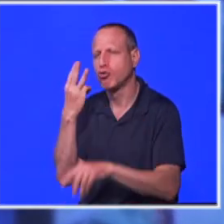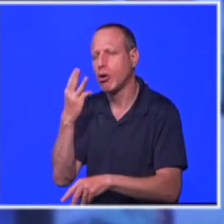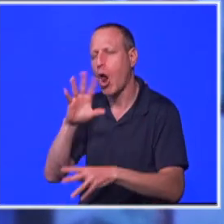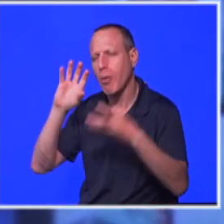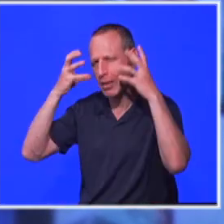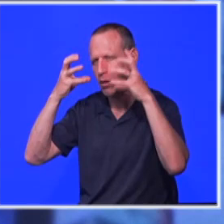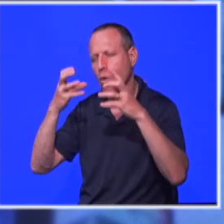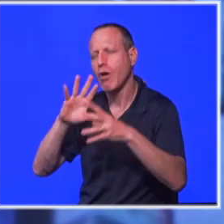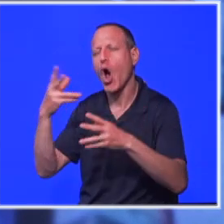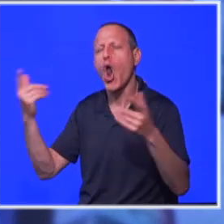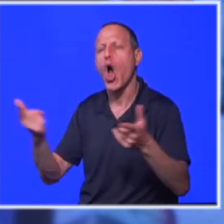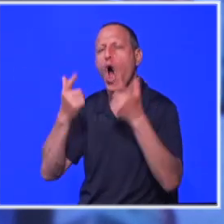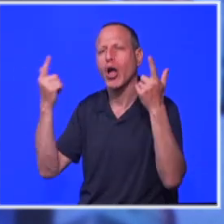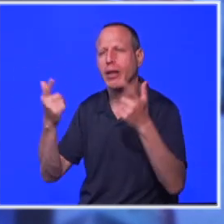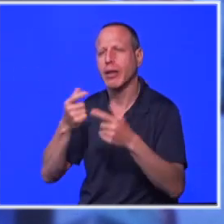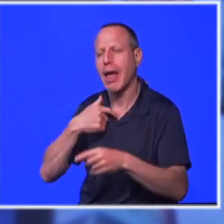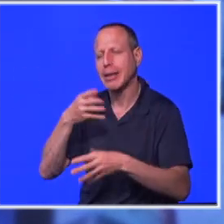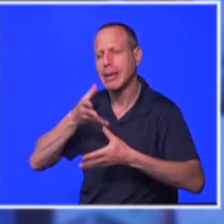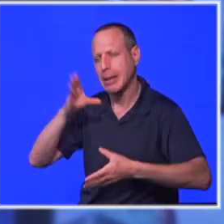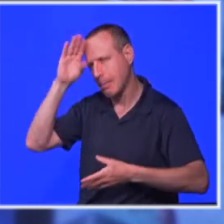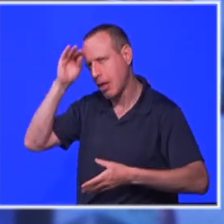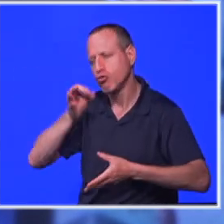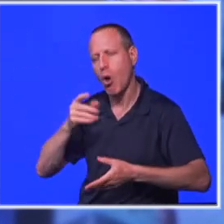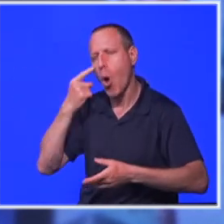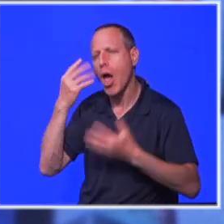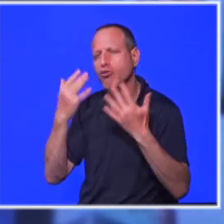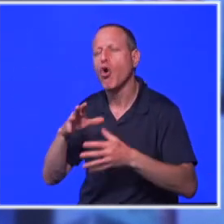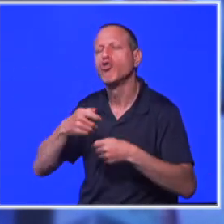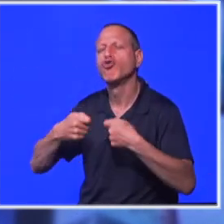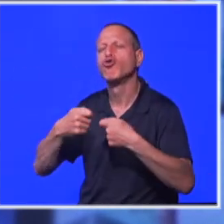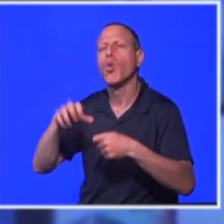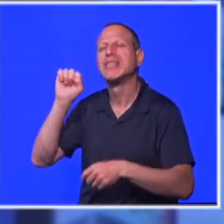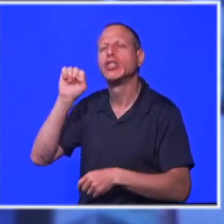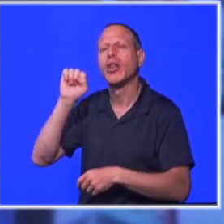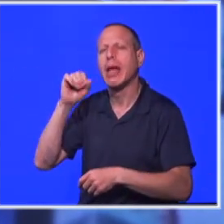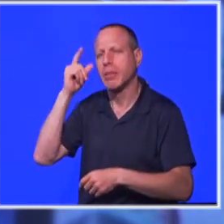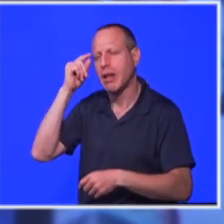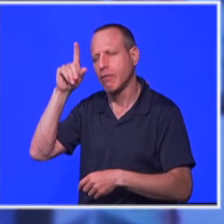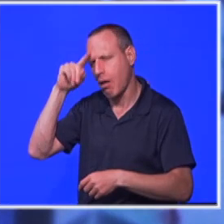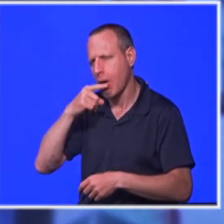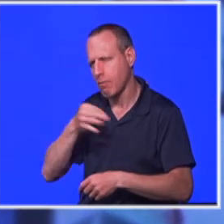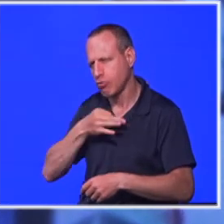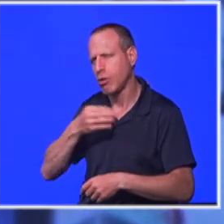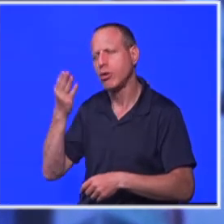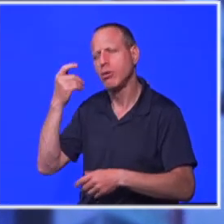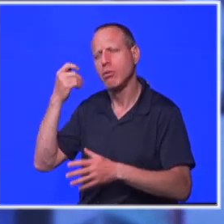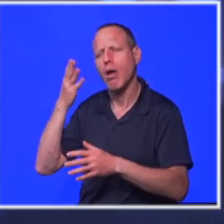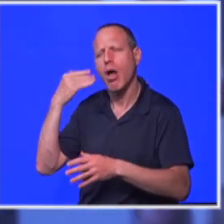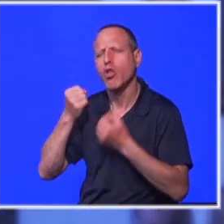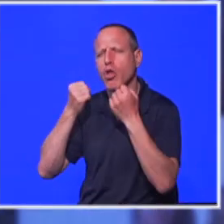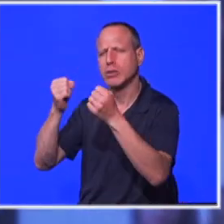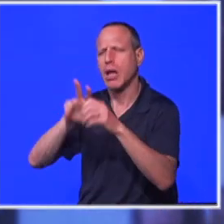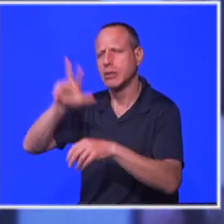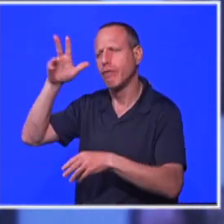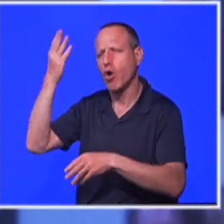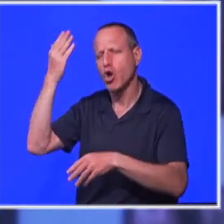בן של רואה חשבון בשוק הסיטונאי בתל אביב, אני זוכר שהאבי היה נוסע לצפון, והיו קונים שטחים, ויש הכל,